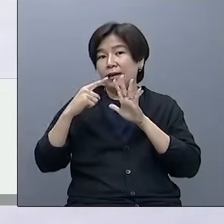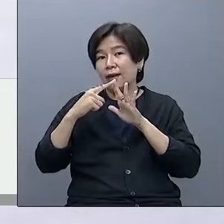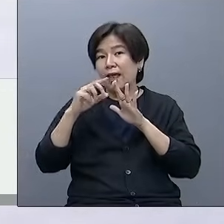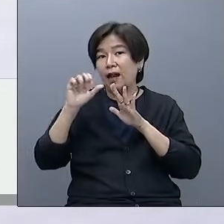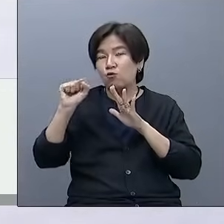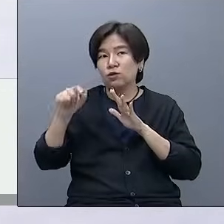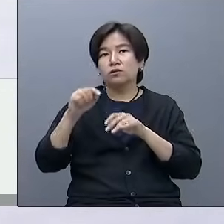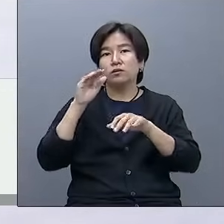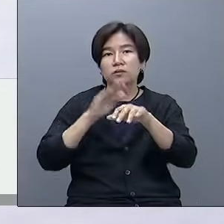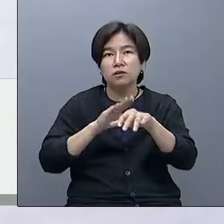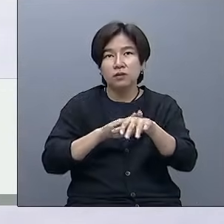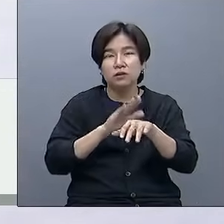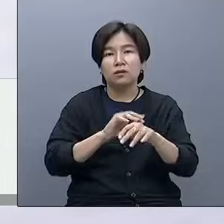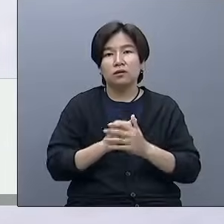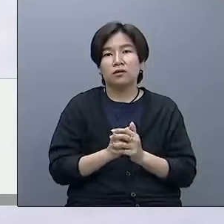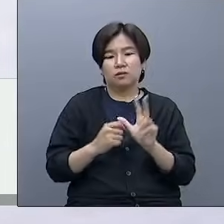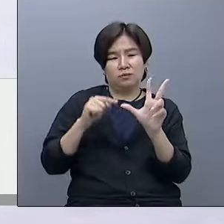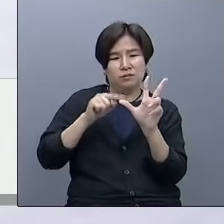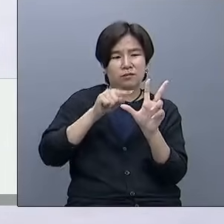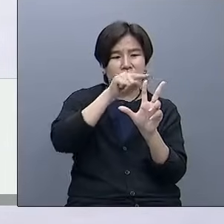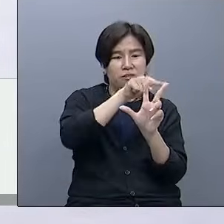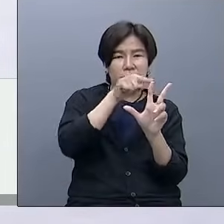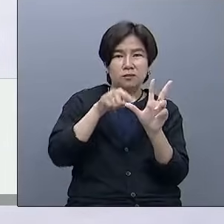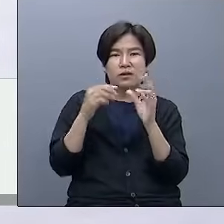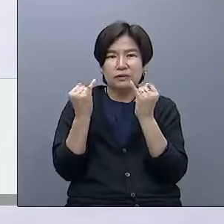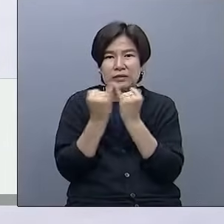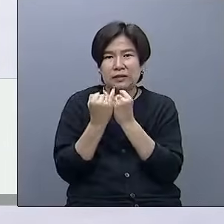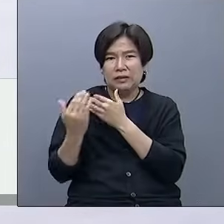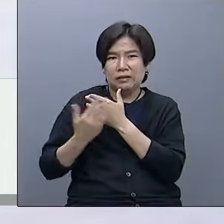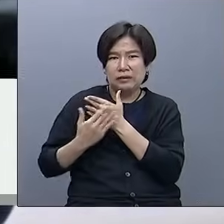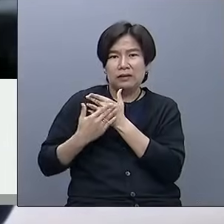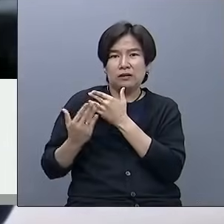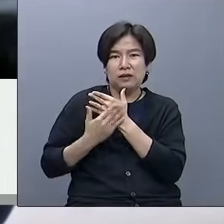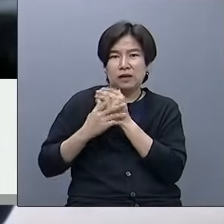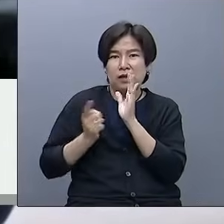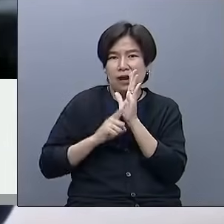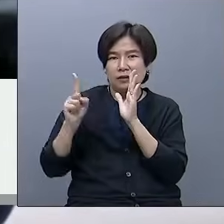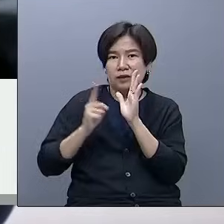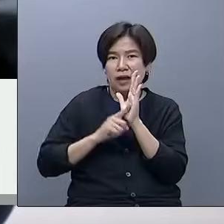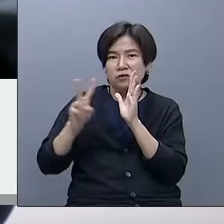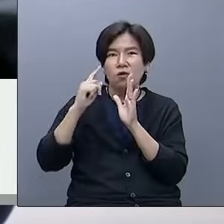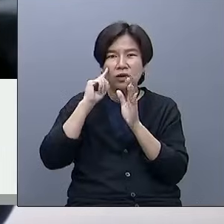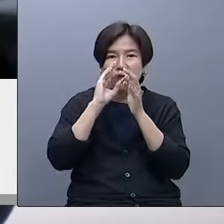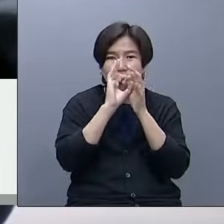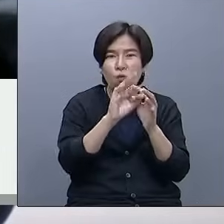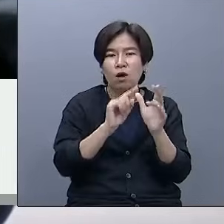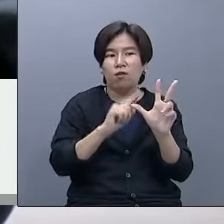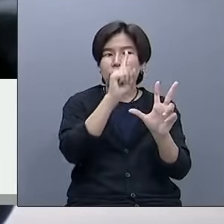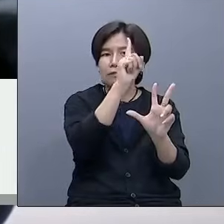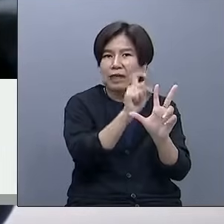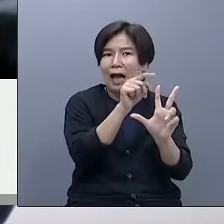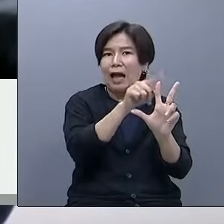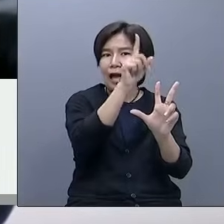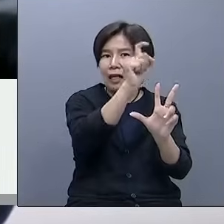คินซึ่งเป็นมือขวาของผู้นำวากเนอร์ให้ระวังตัวถึง2ครั้งเนื่องจากมีความเป็นไปได้ว่าจะถูกปองร้ายถึงชี